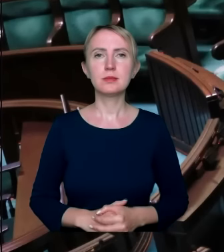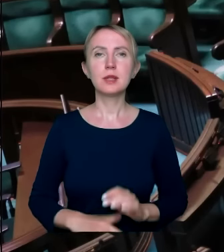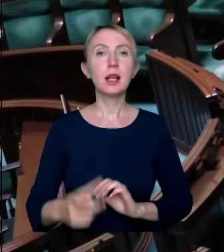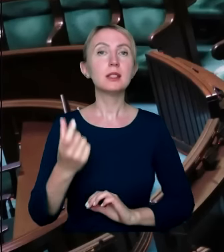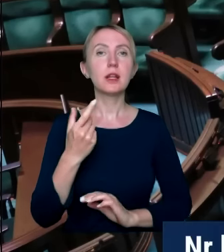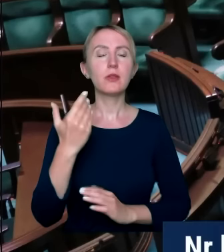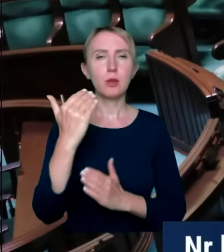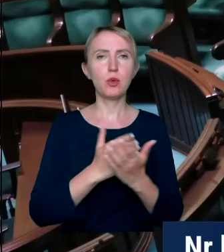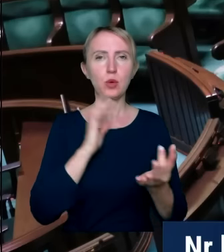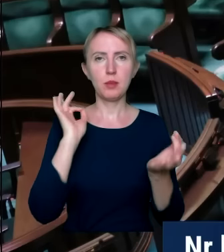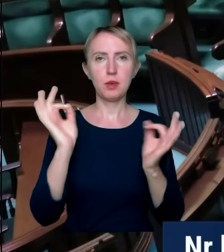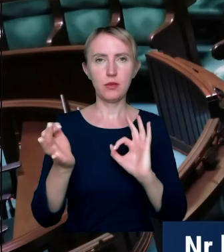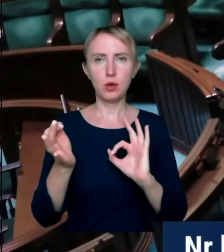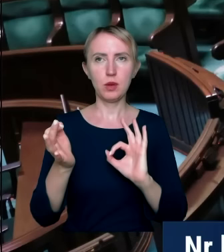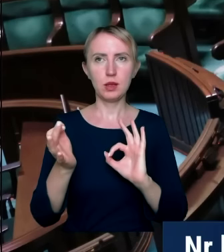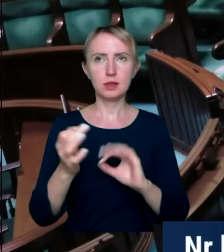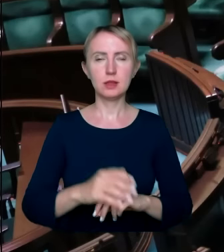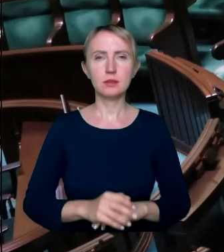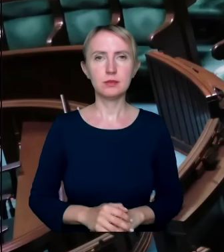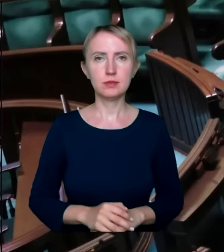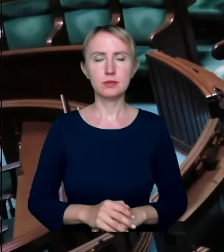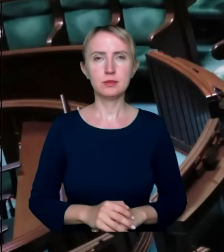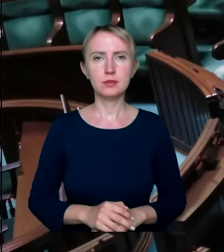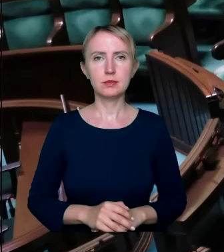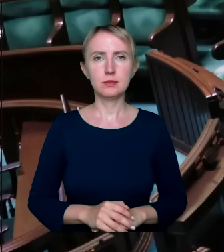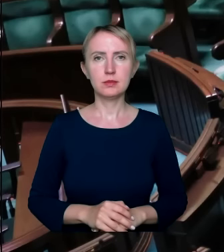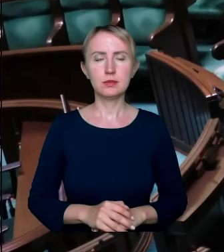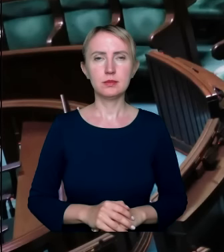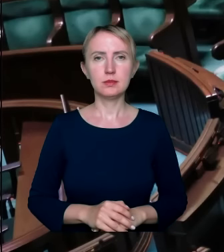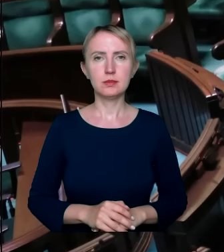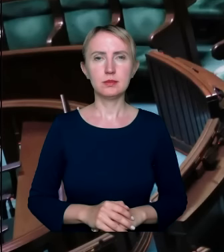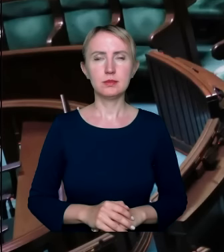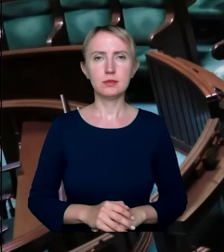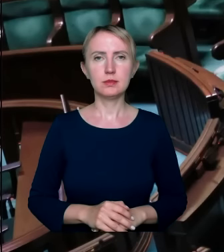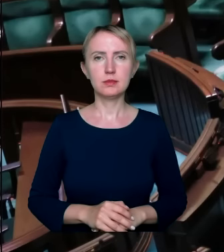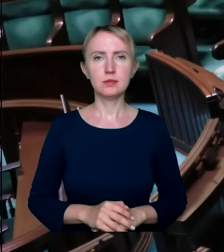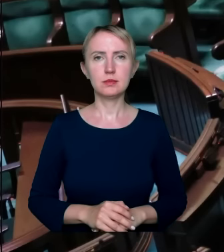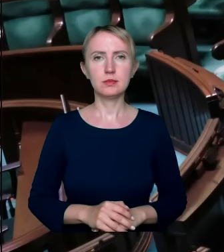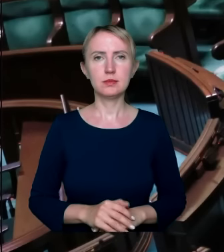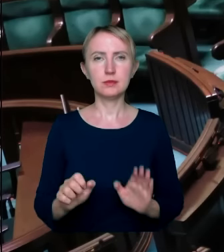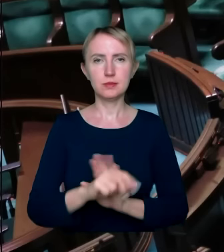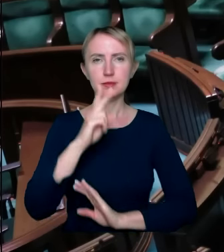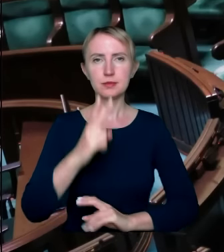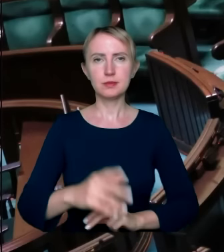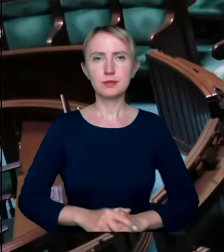serwis informacyjny, za chwilę program Dzisiaj. Zapraszam na niego bardzo serdecznie również. Do zobaczenia.